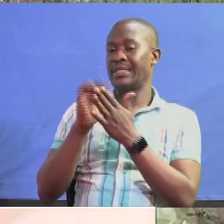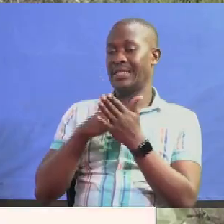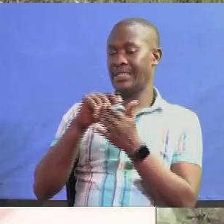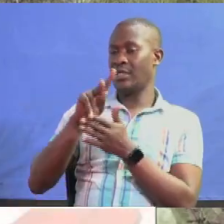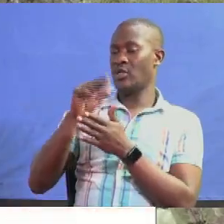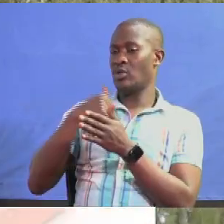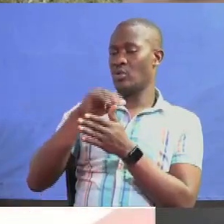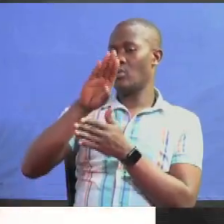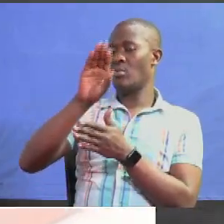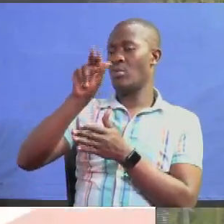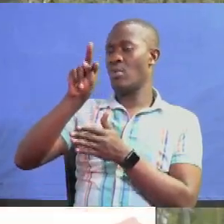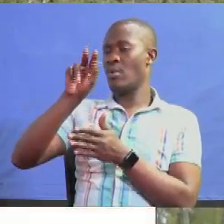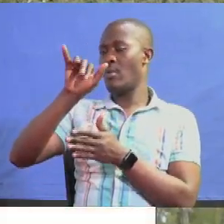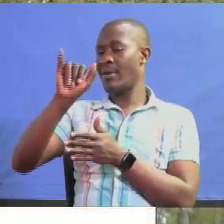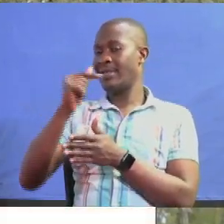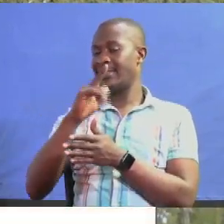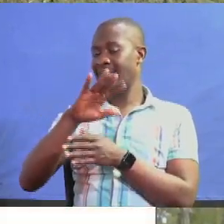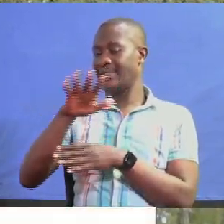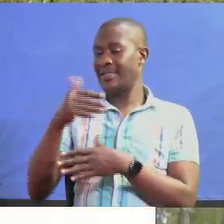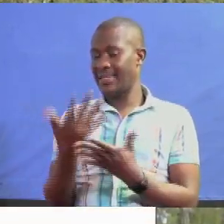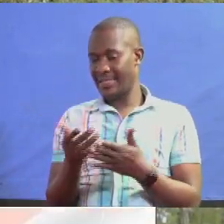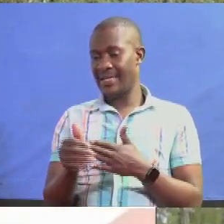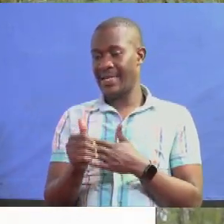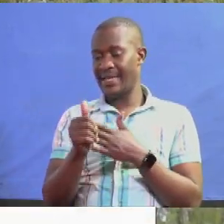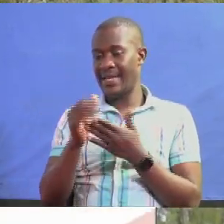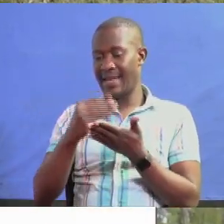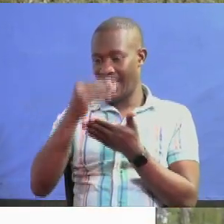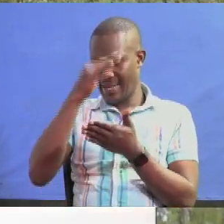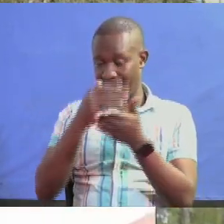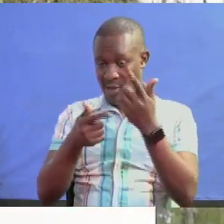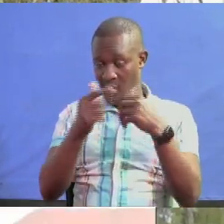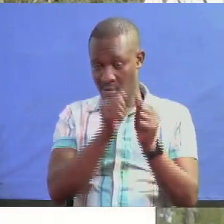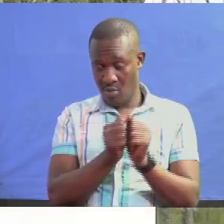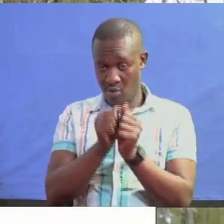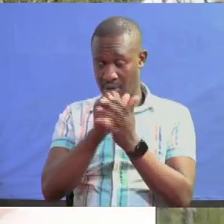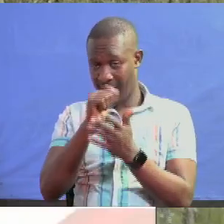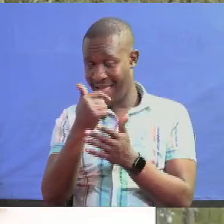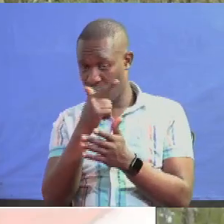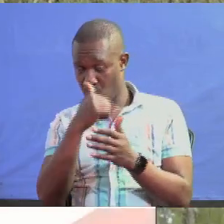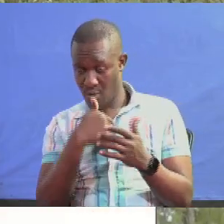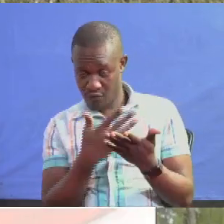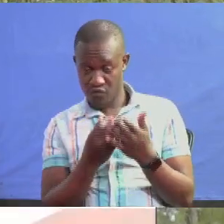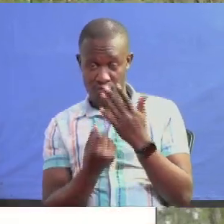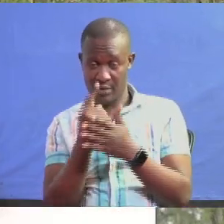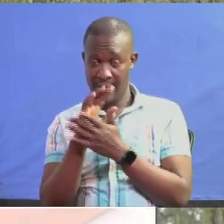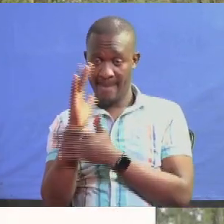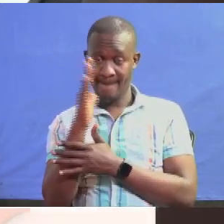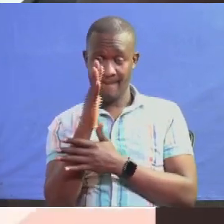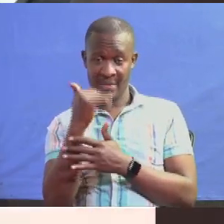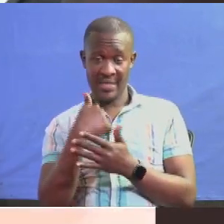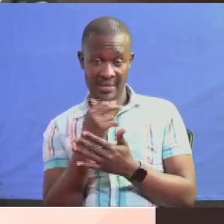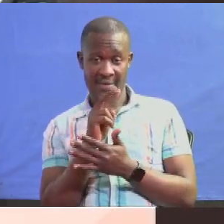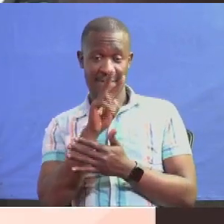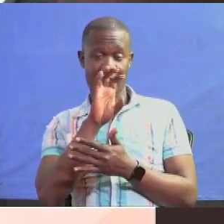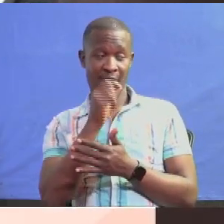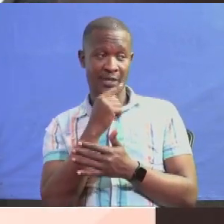Kenyatta Bonaya Rovers, wanafunzi wa chuo hiki walijumuika pamoja na wahadhiri wao kupanda miti. VC saw it